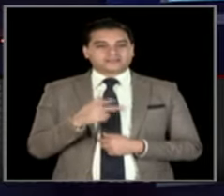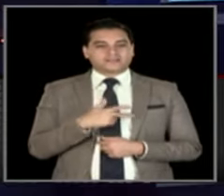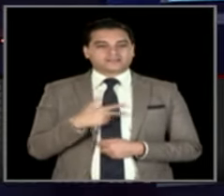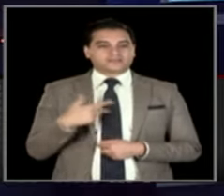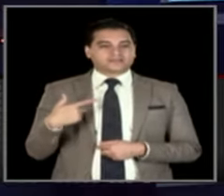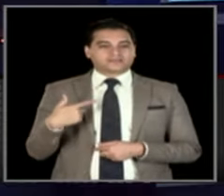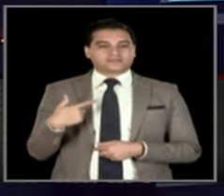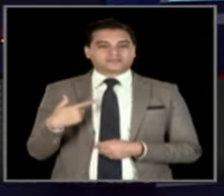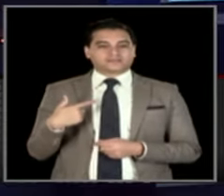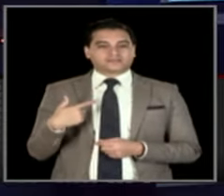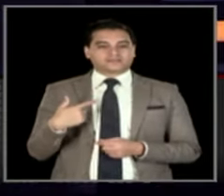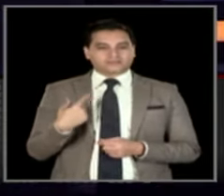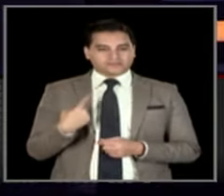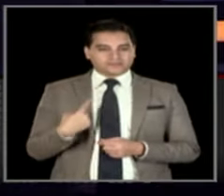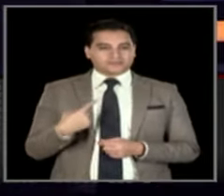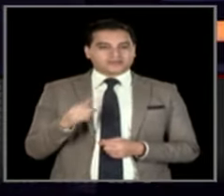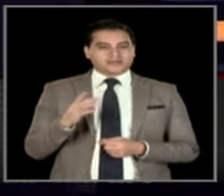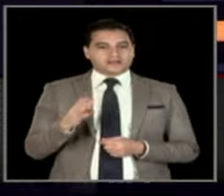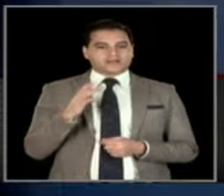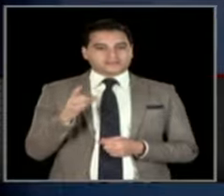شباب بولزداد.